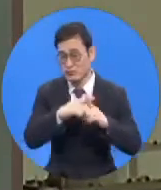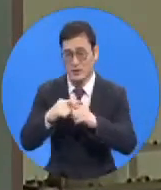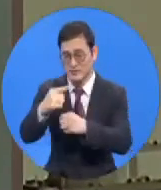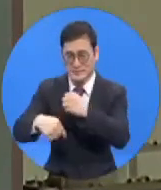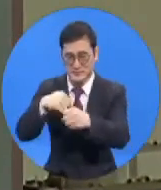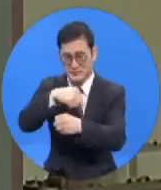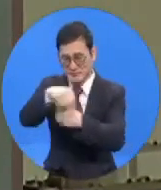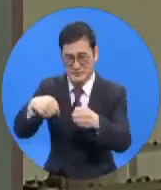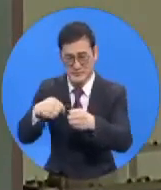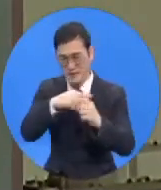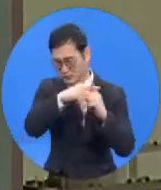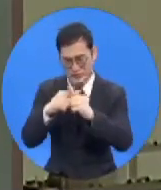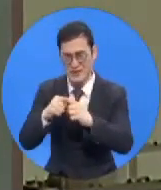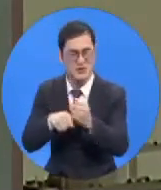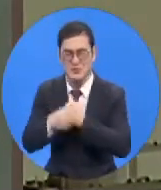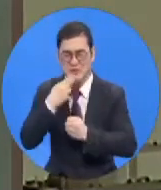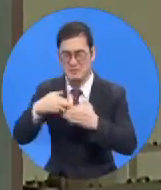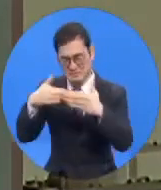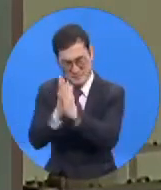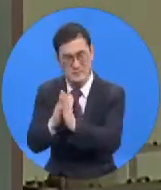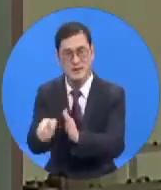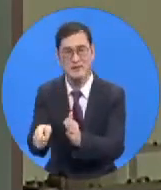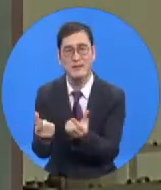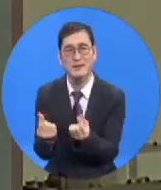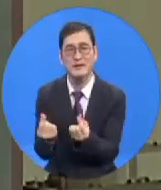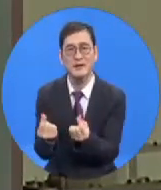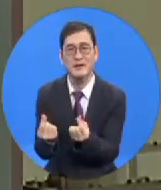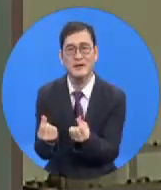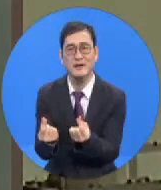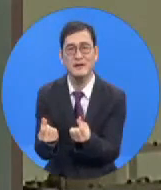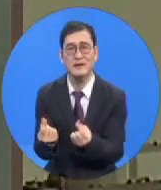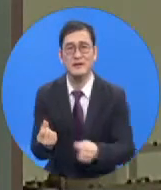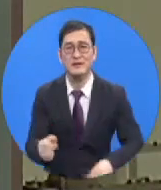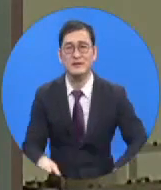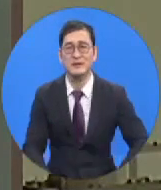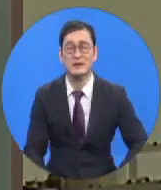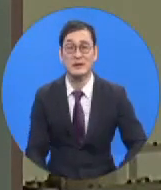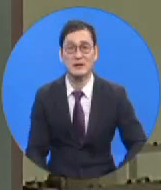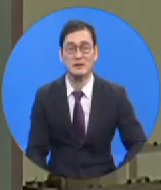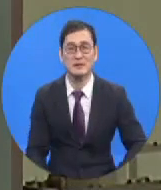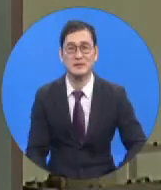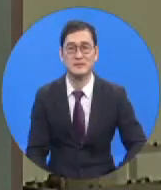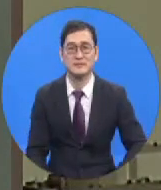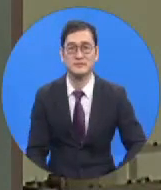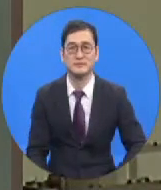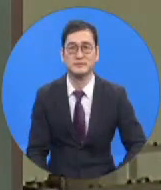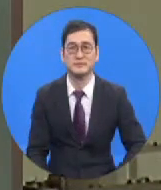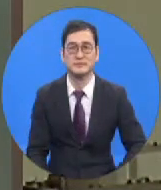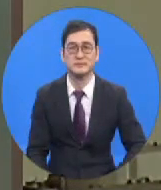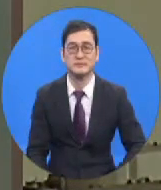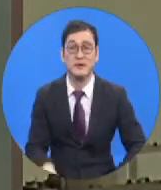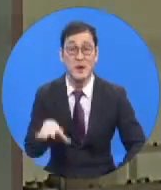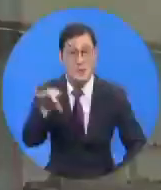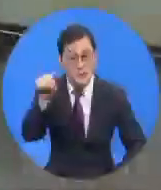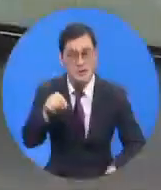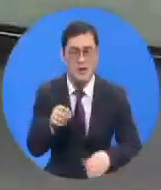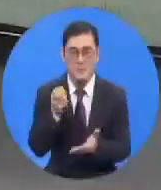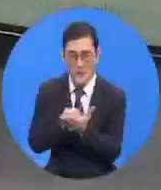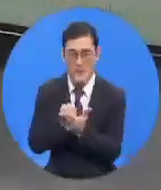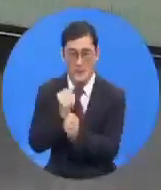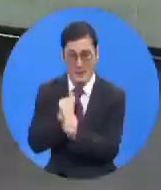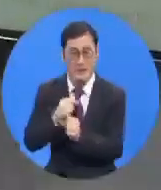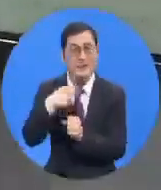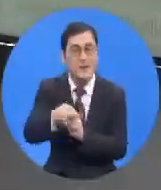박으면서 결국 시행령부터 먼저 만들어놓고 거기에 맞춰서 법률을 제정한 꼴이다 이렇게 전망하고